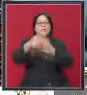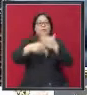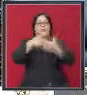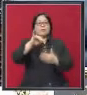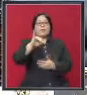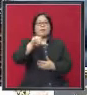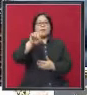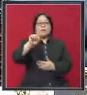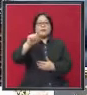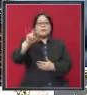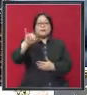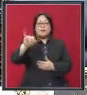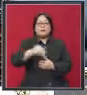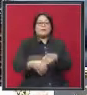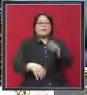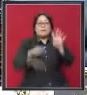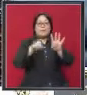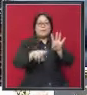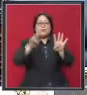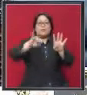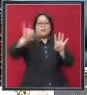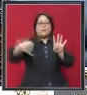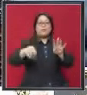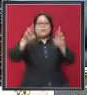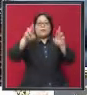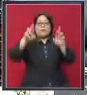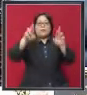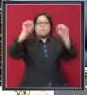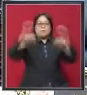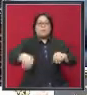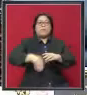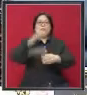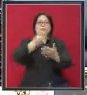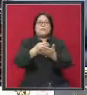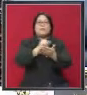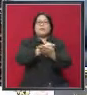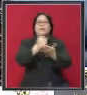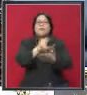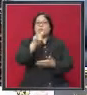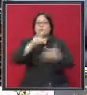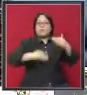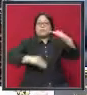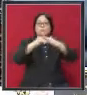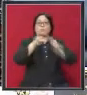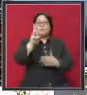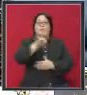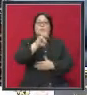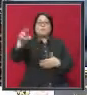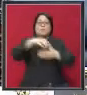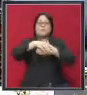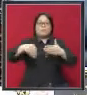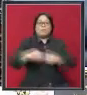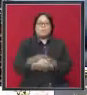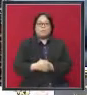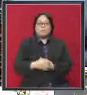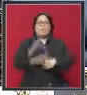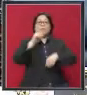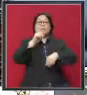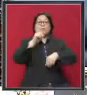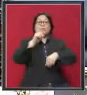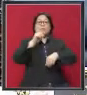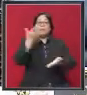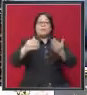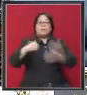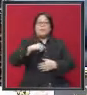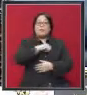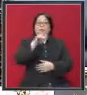Melalui program Air Lestari, seramai 4.7 juta rakyat dibenar mengeluarkan simpanan akaun 2 hingga RM6,000. Sewaktu itu,